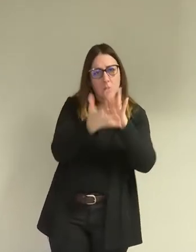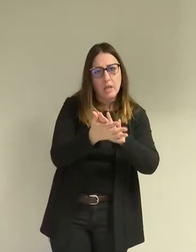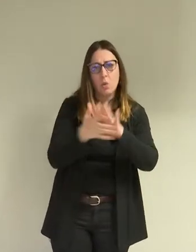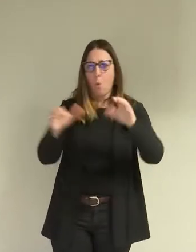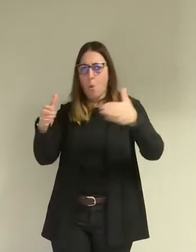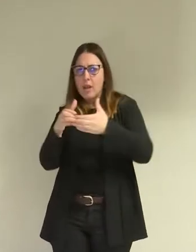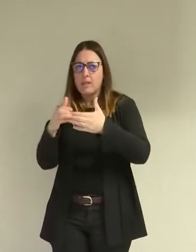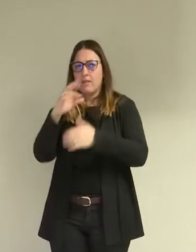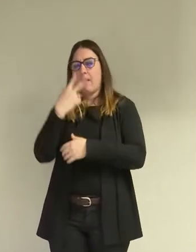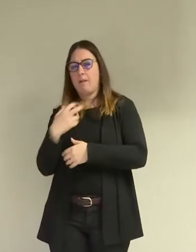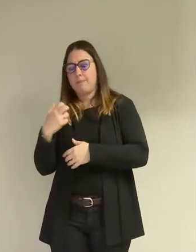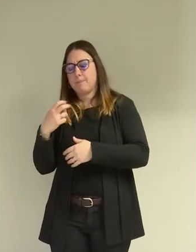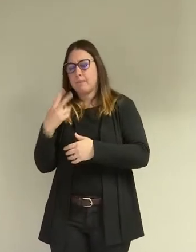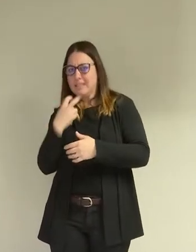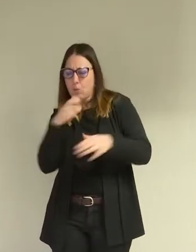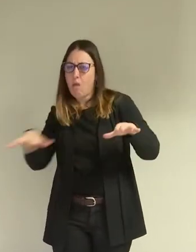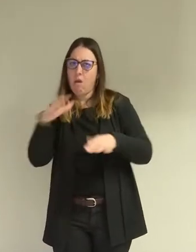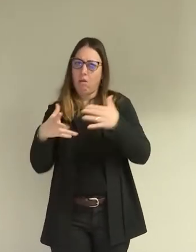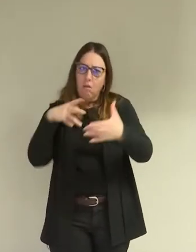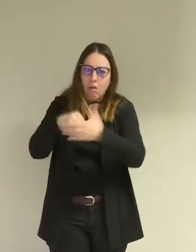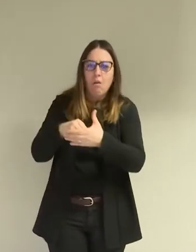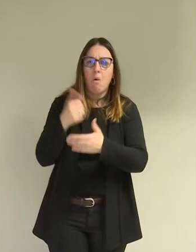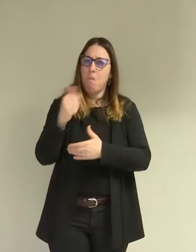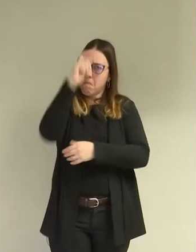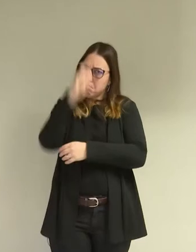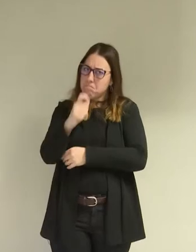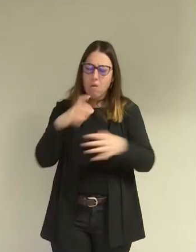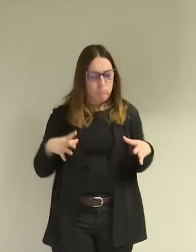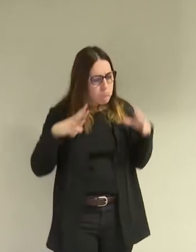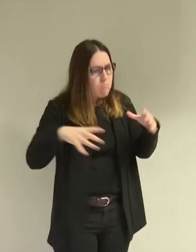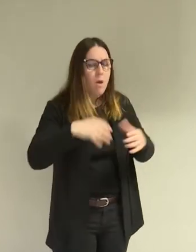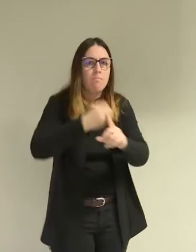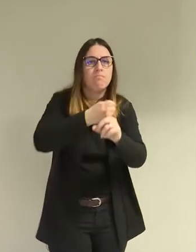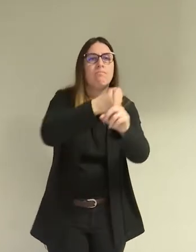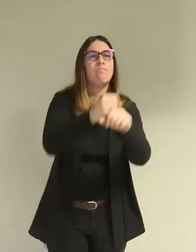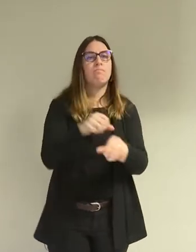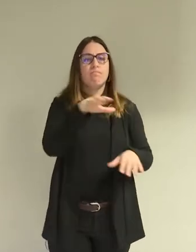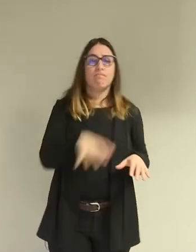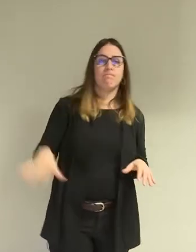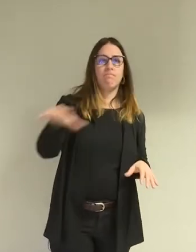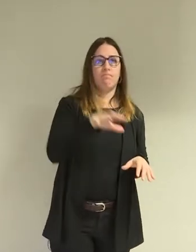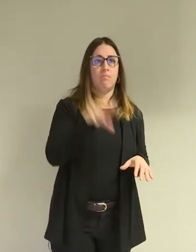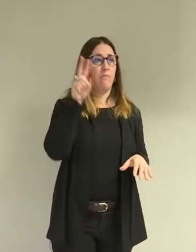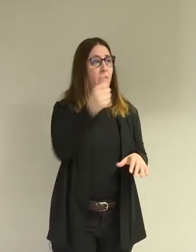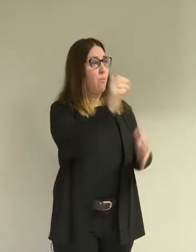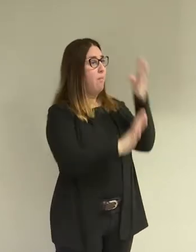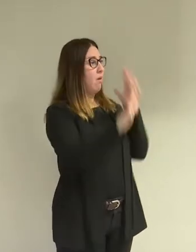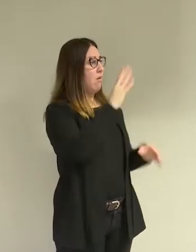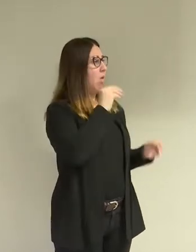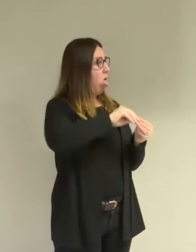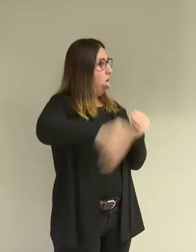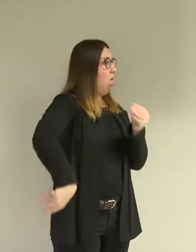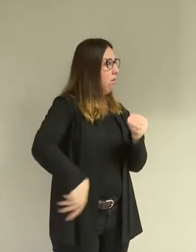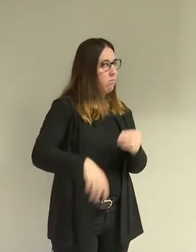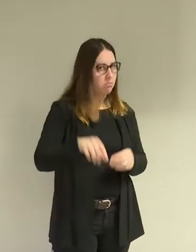qui participent à cette vitalité ils et elles sont totalement absent de votre intervention ils se sont mobilisés